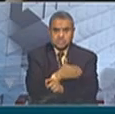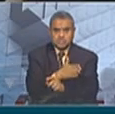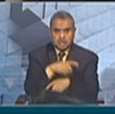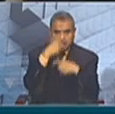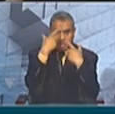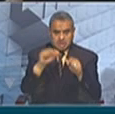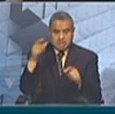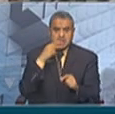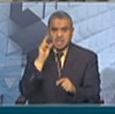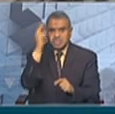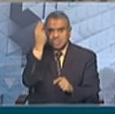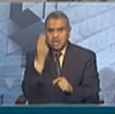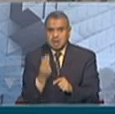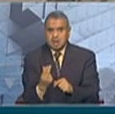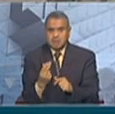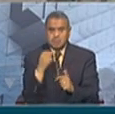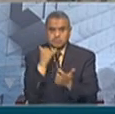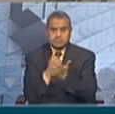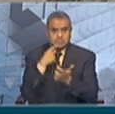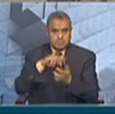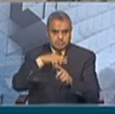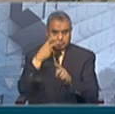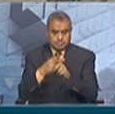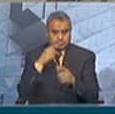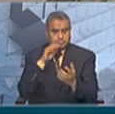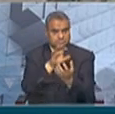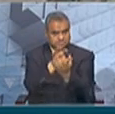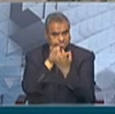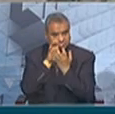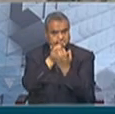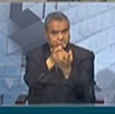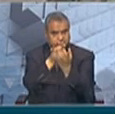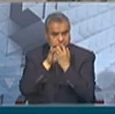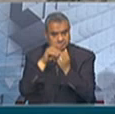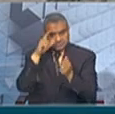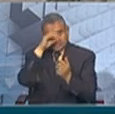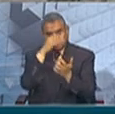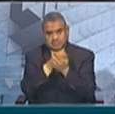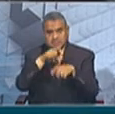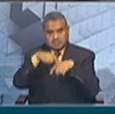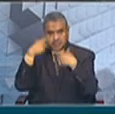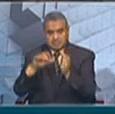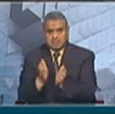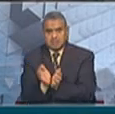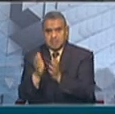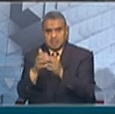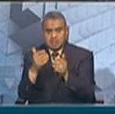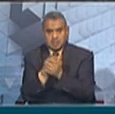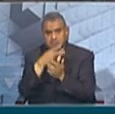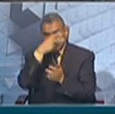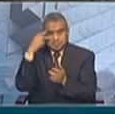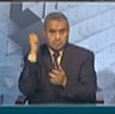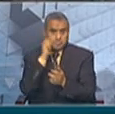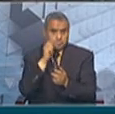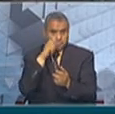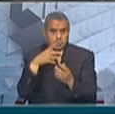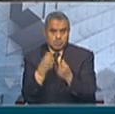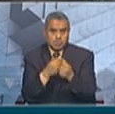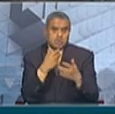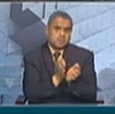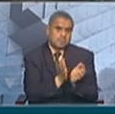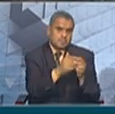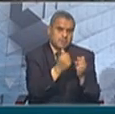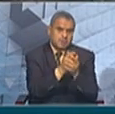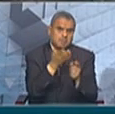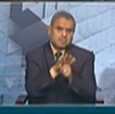العاصمة طرابلس، حيث شهدت اشتباكات عنيفة بين فصيلين من الميليشيات المسلحة أسفرت